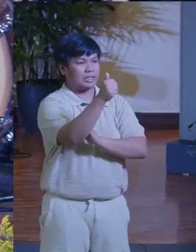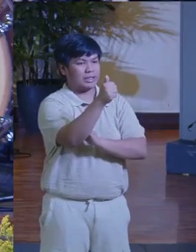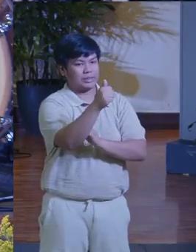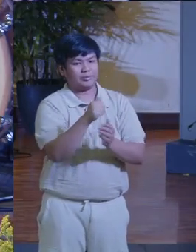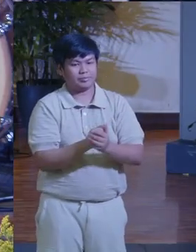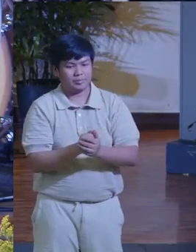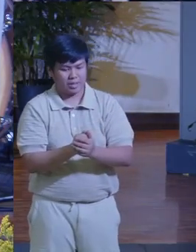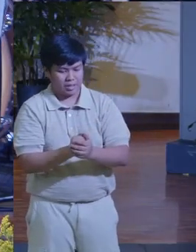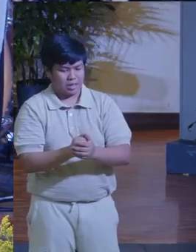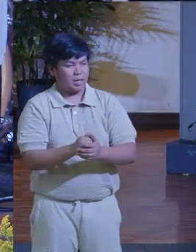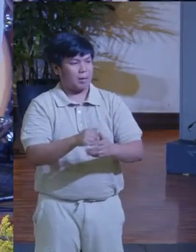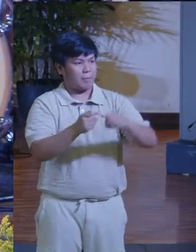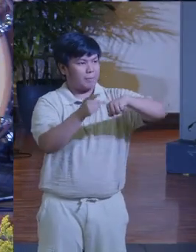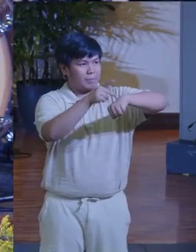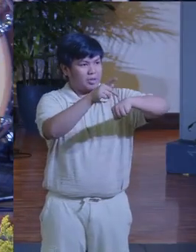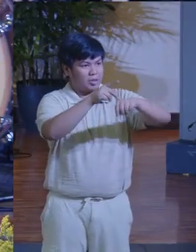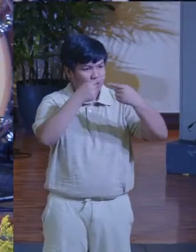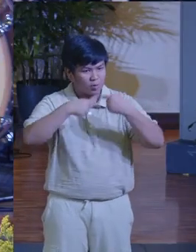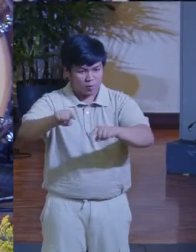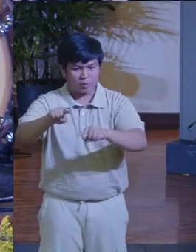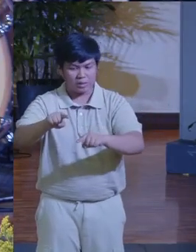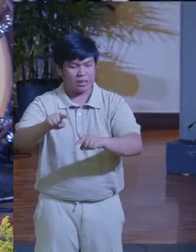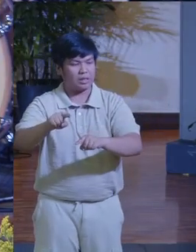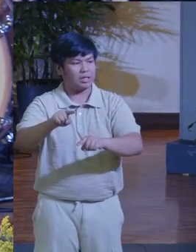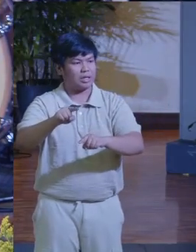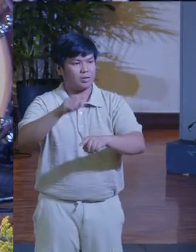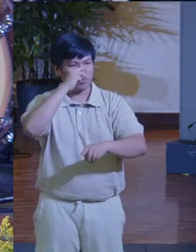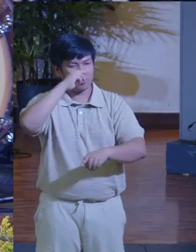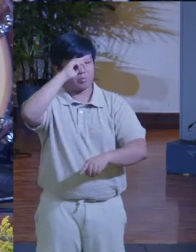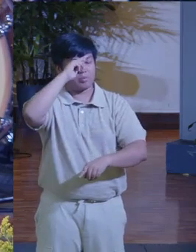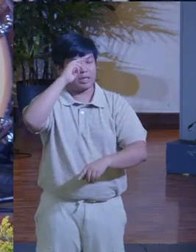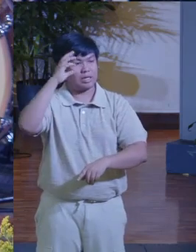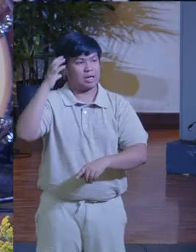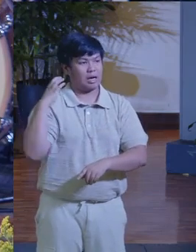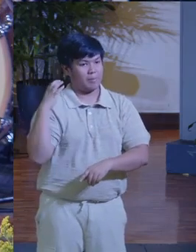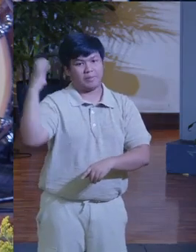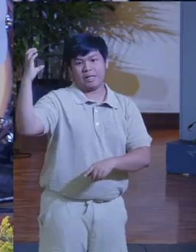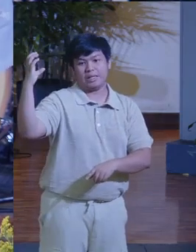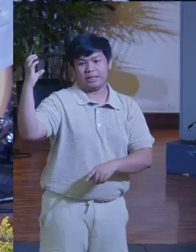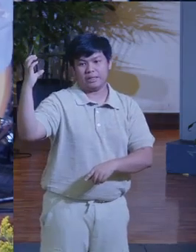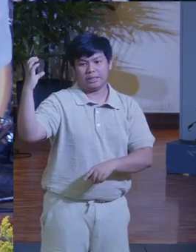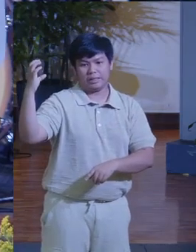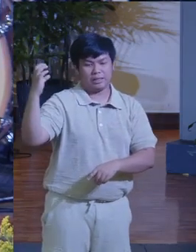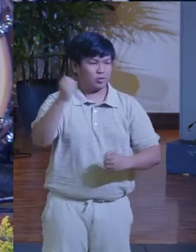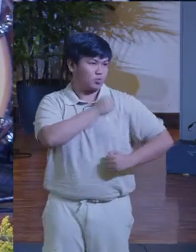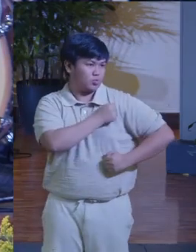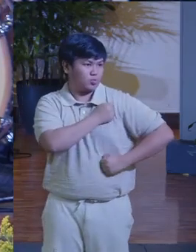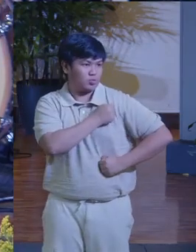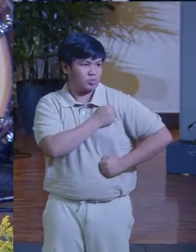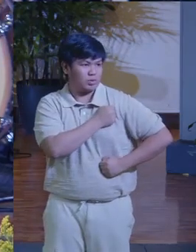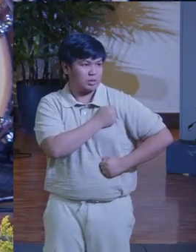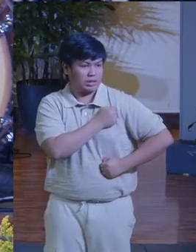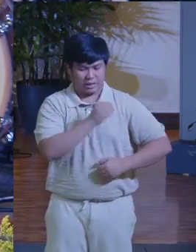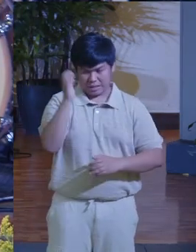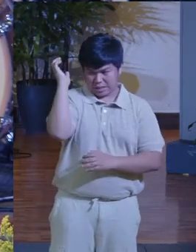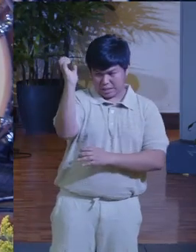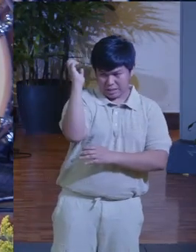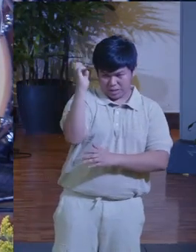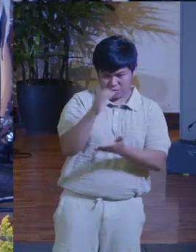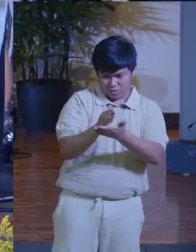Panginoon sa bahay ni Cornelius, isang Roman centurion. At doon ibinahagi niya ang ebanghelyo ng Diyos